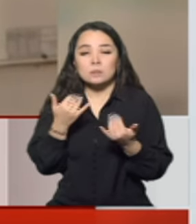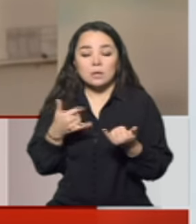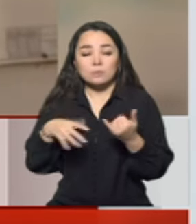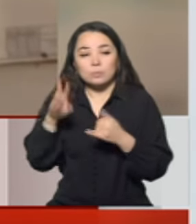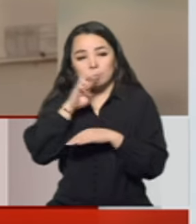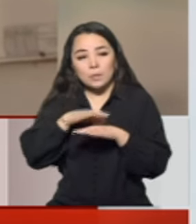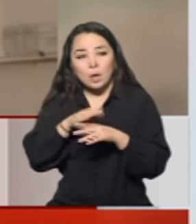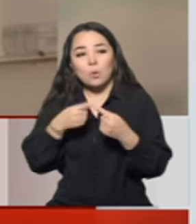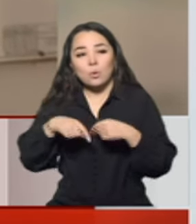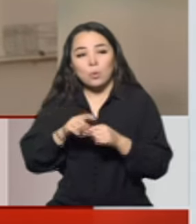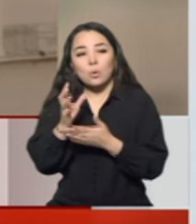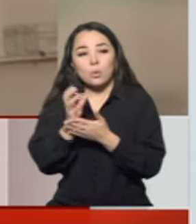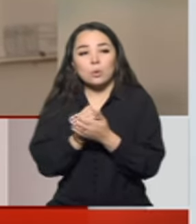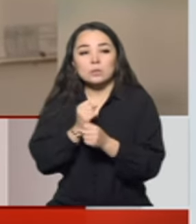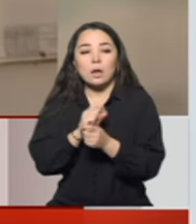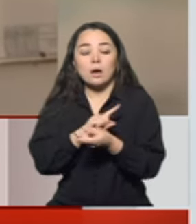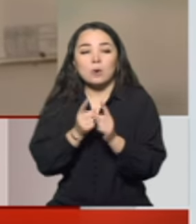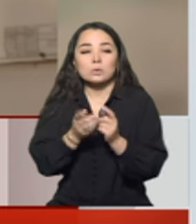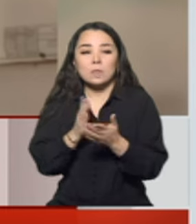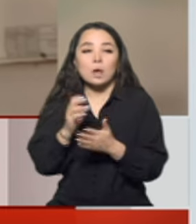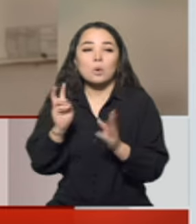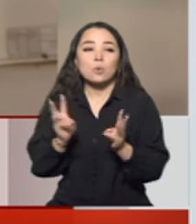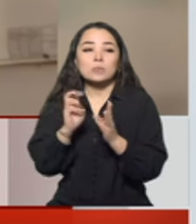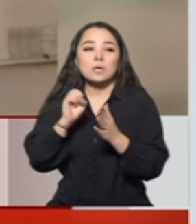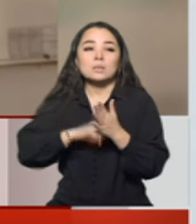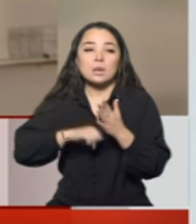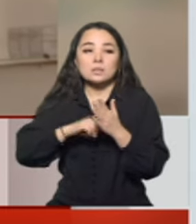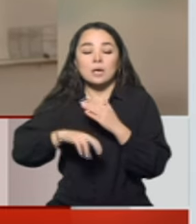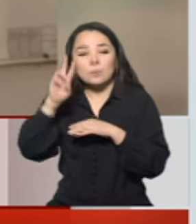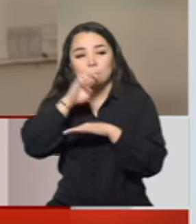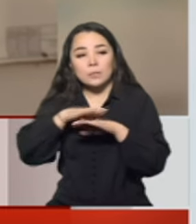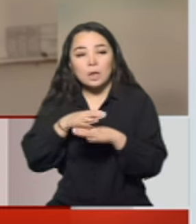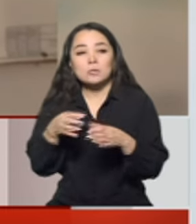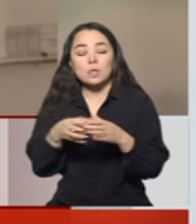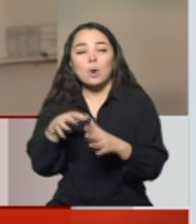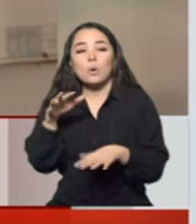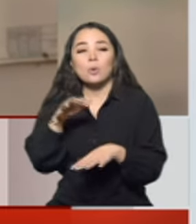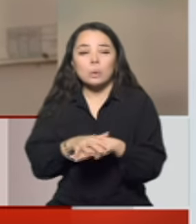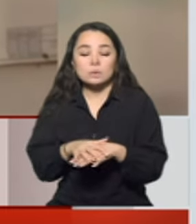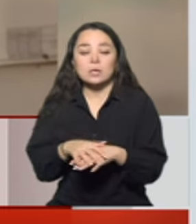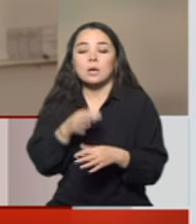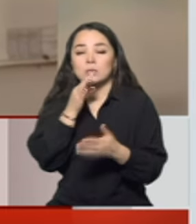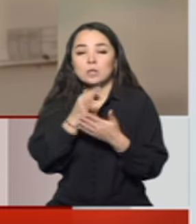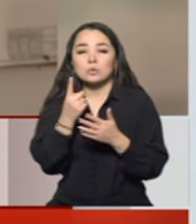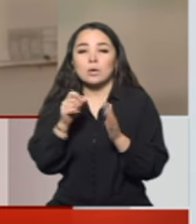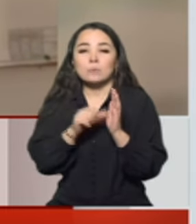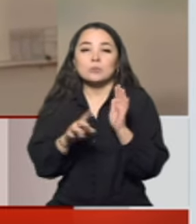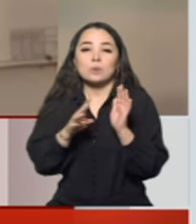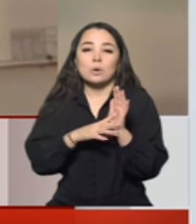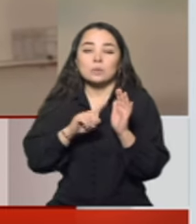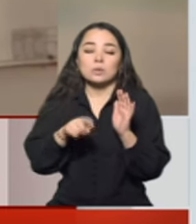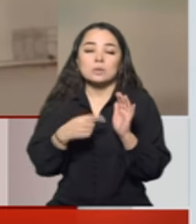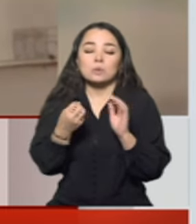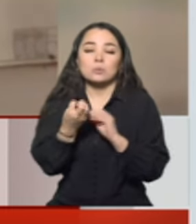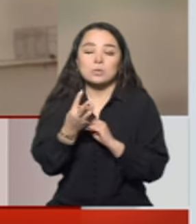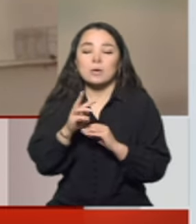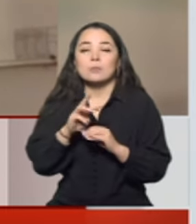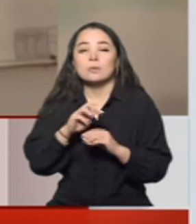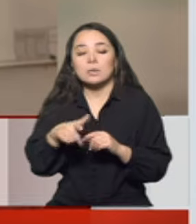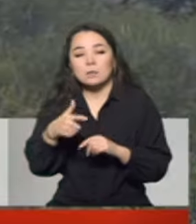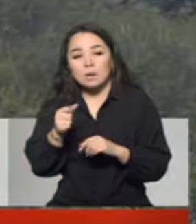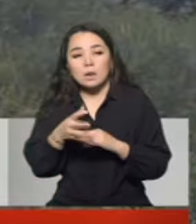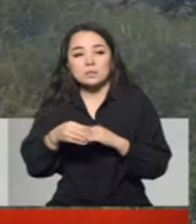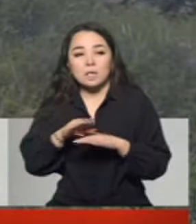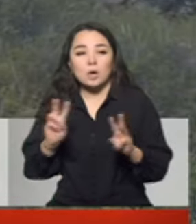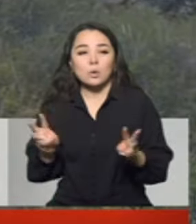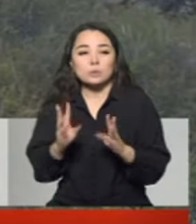мемлекеттік орман қорына ауысқан. Өрт салдарынан мемлекеттік орман қорының 169,13 гектар орман аумағын өрт